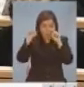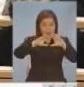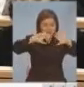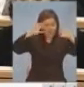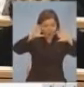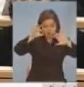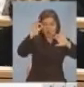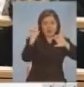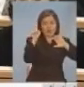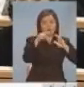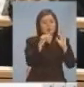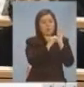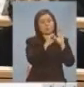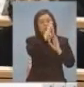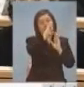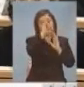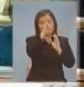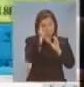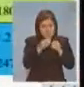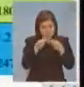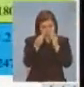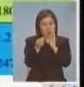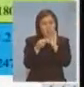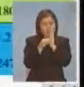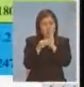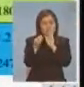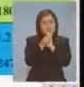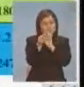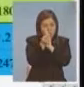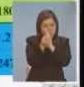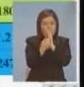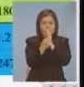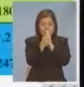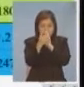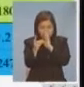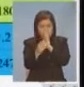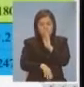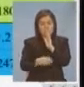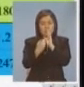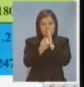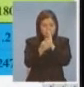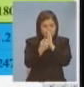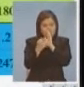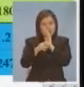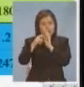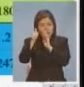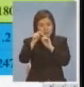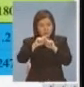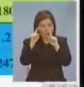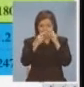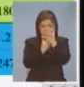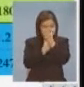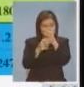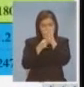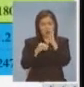พเชียงใหม่แทนที่จะมอบสายหนองคายอุดรขอนแก่นโคราชให้กับพี่น้องทางอีสานและท่านก็ละเลยกรุงเท